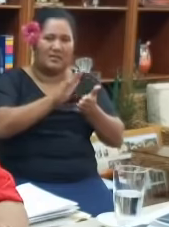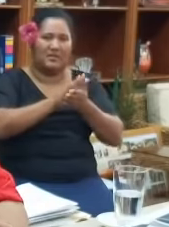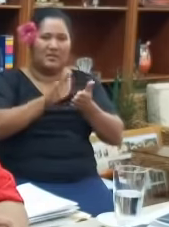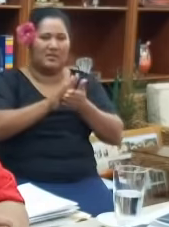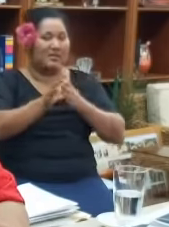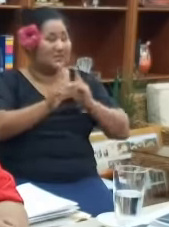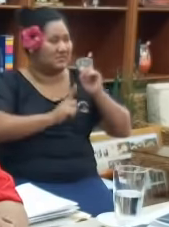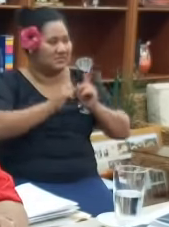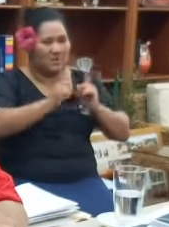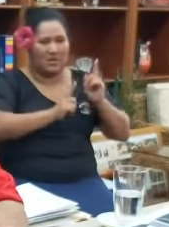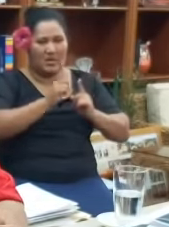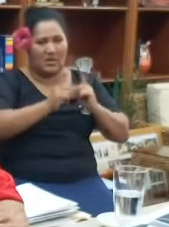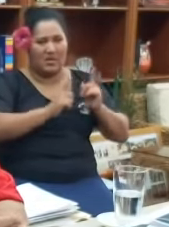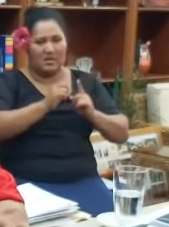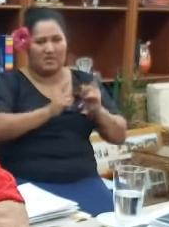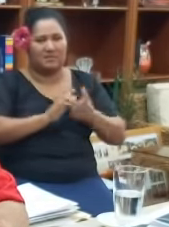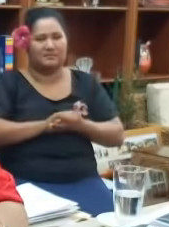mamaina tatu taula